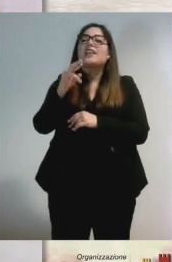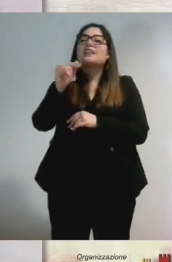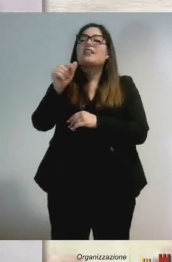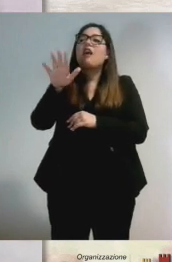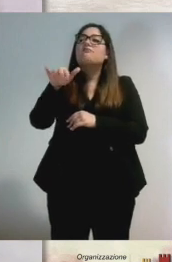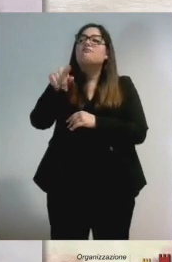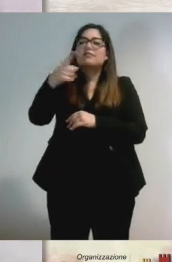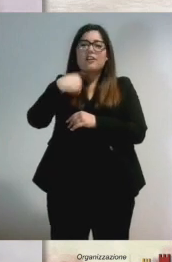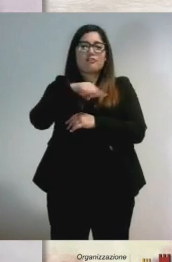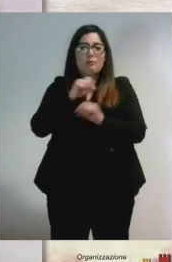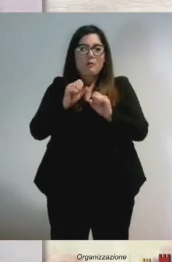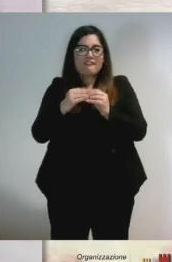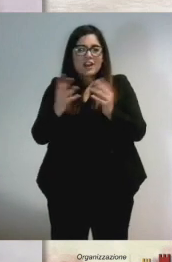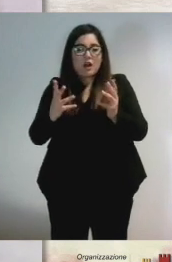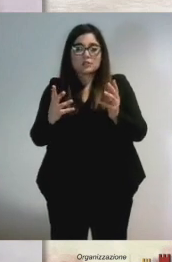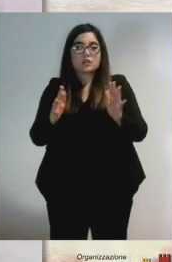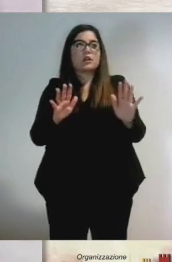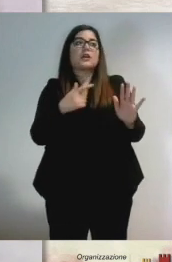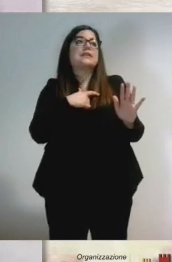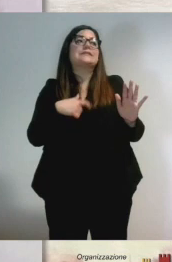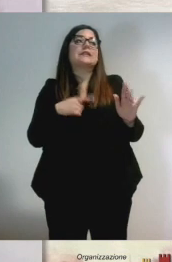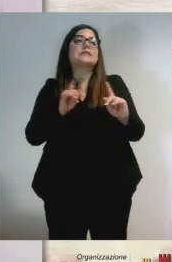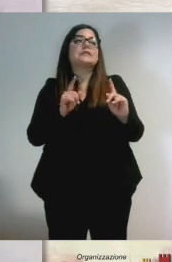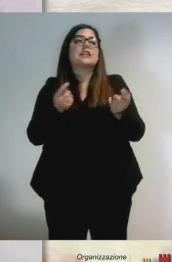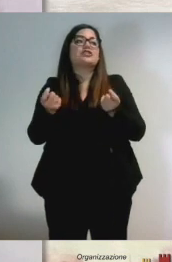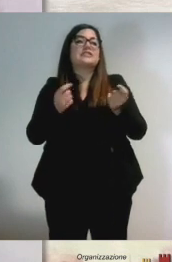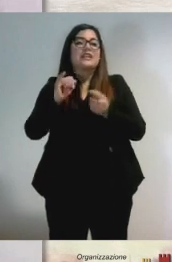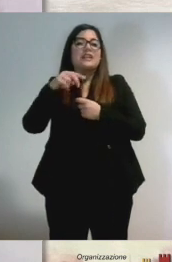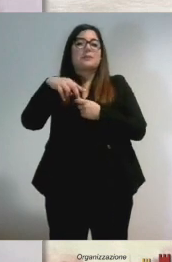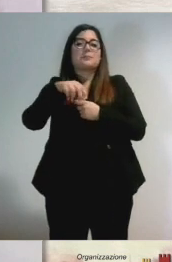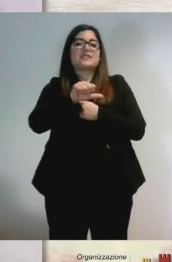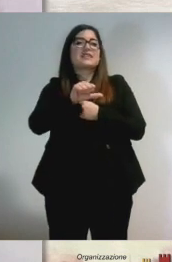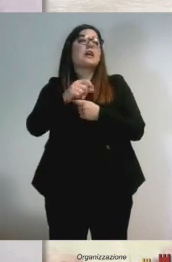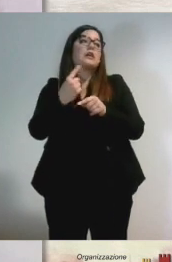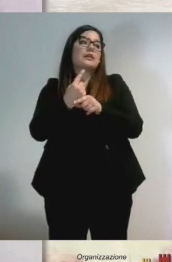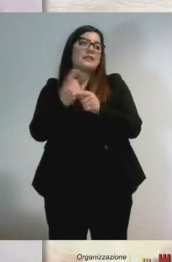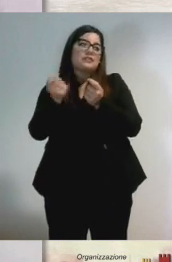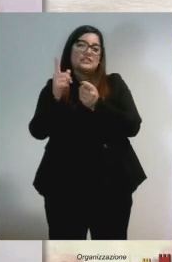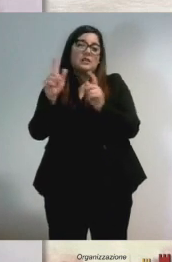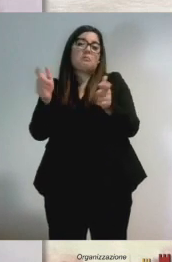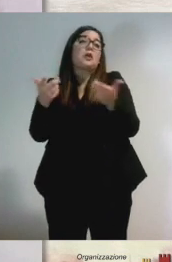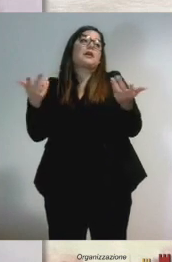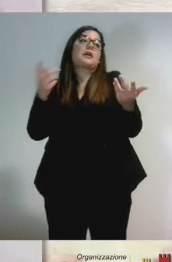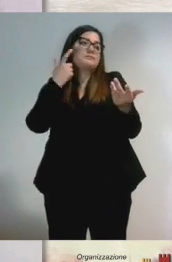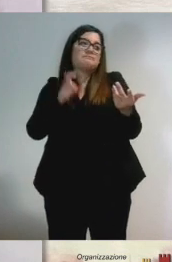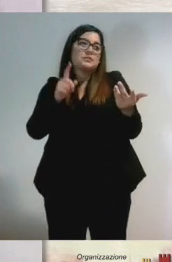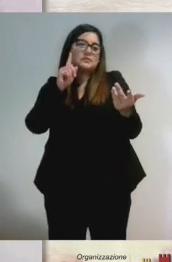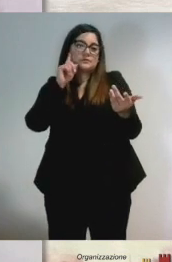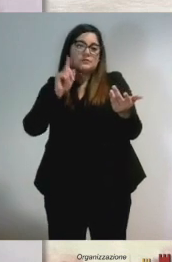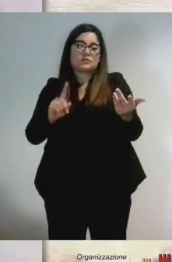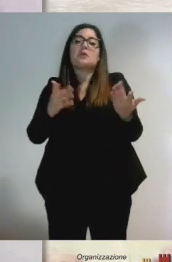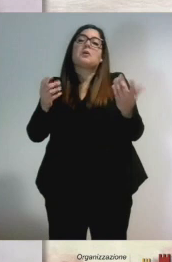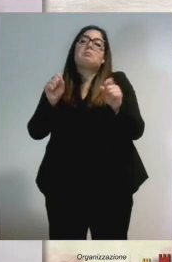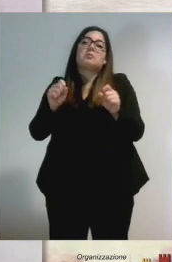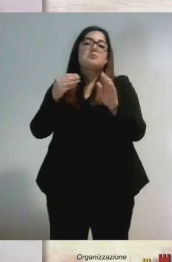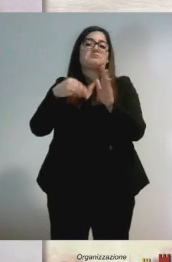possiamo fare Mi ha detto sindaco la gestisce l'INPS Chissà perché gliel'hanno bloccato Comunque Mandalo domani mattina nel Municipio